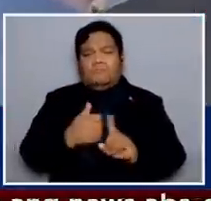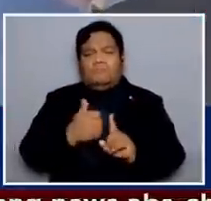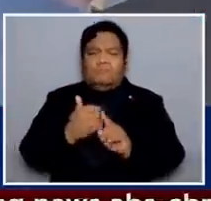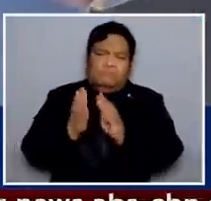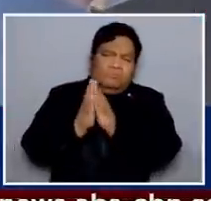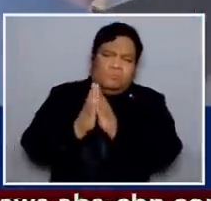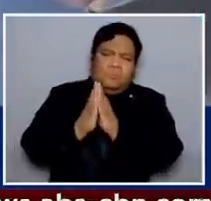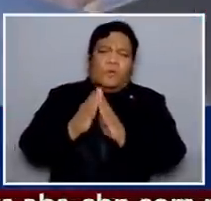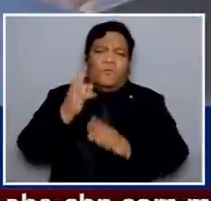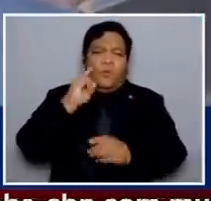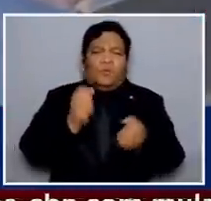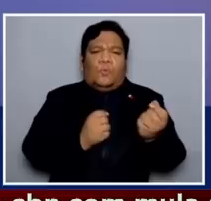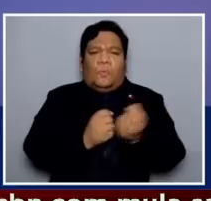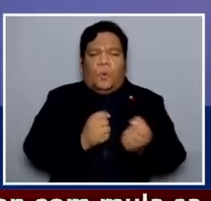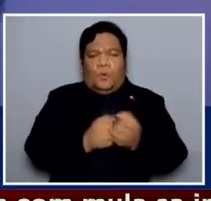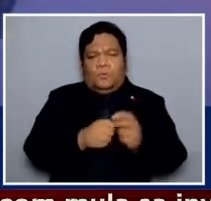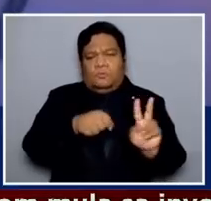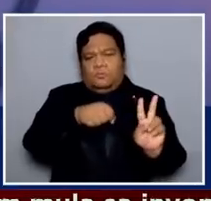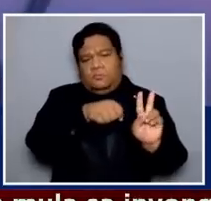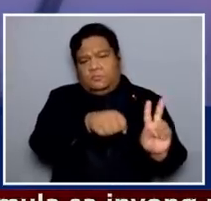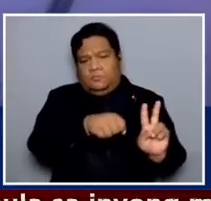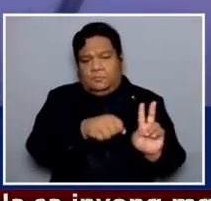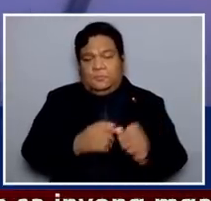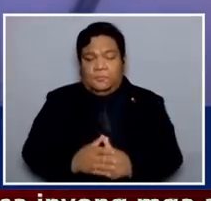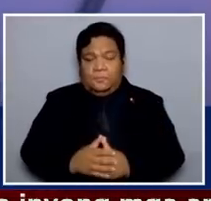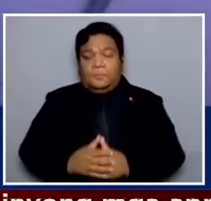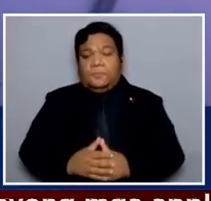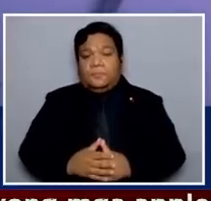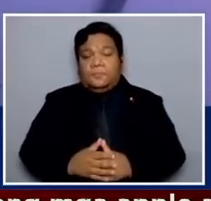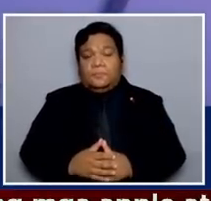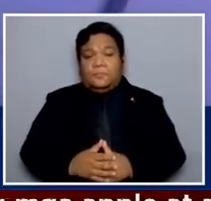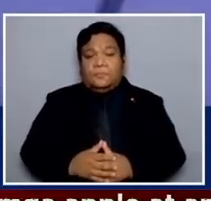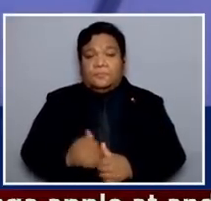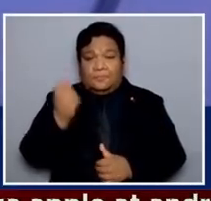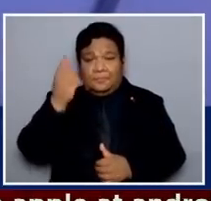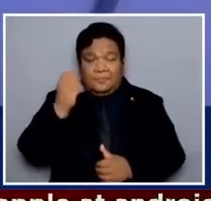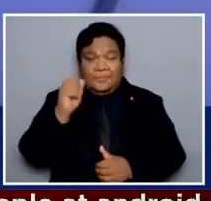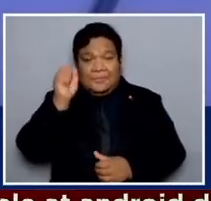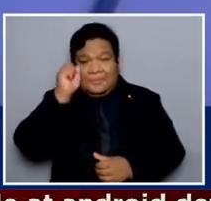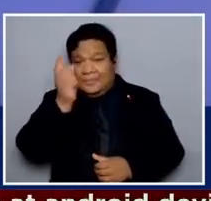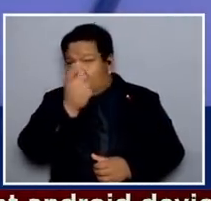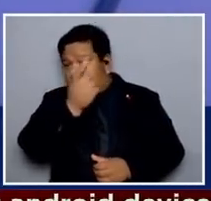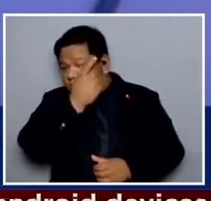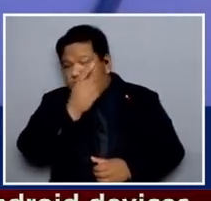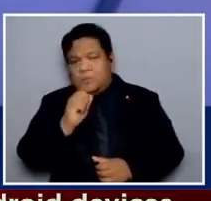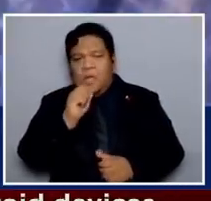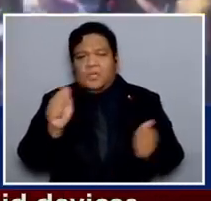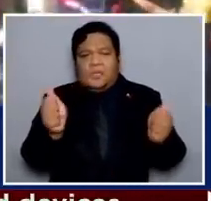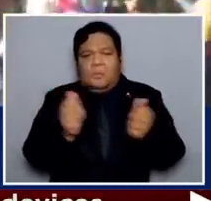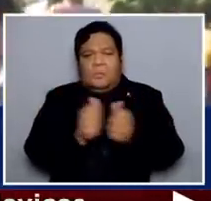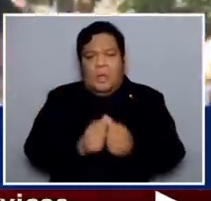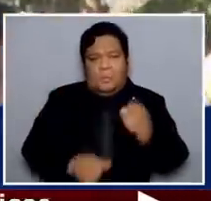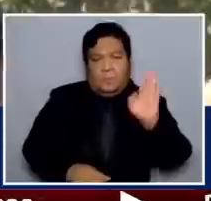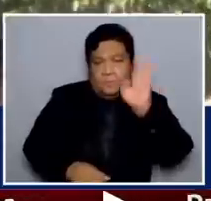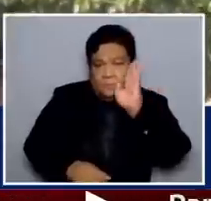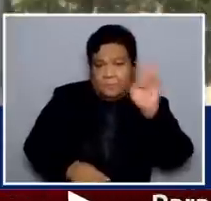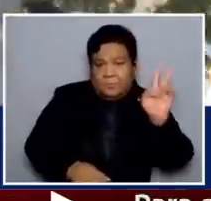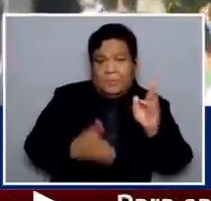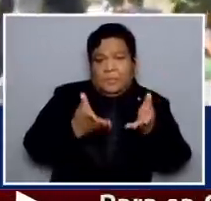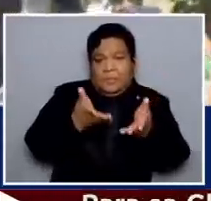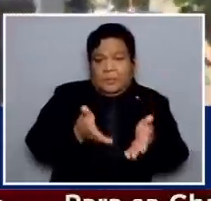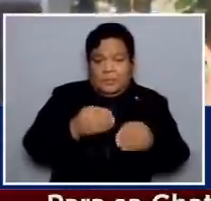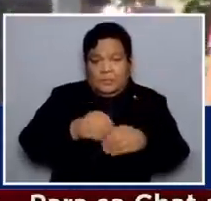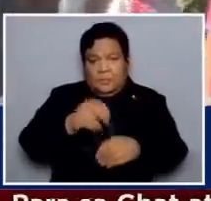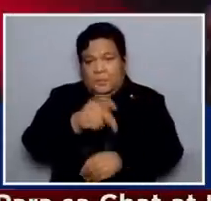Jr. Duterte Carpio tandem. Hindi kasama ni Duterte Carpio na dumalo sa birthday rally ng dating Pangulo ang running mate na si